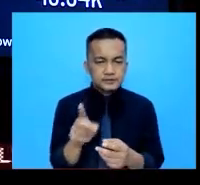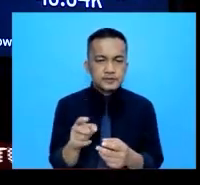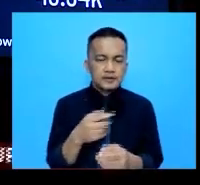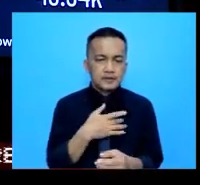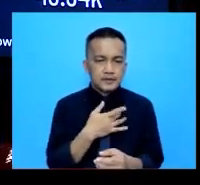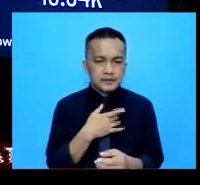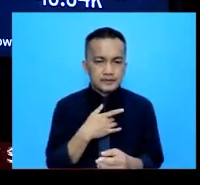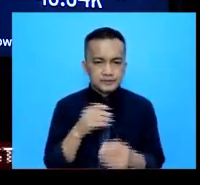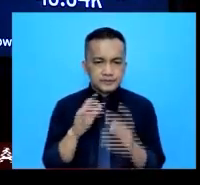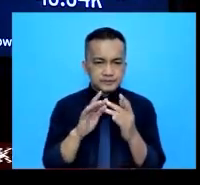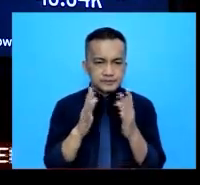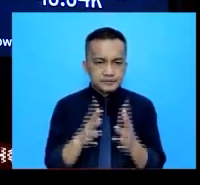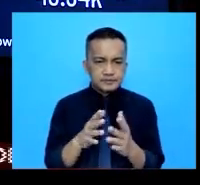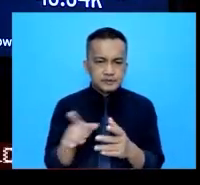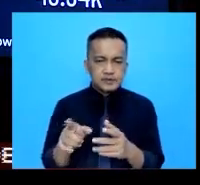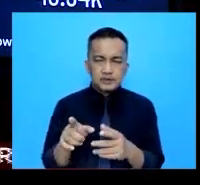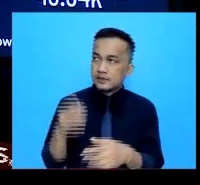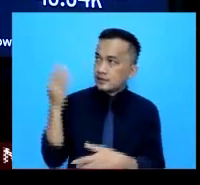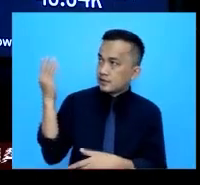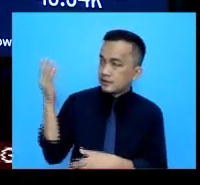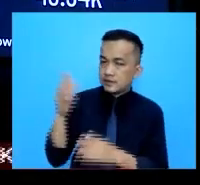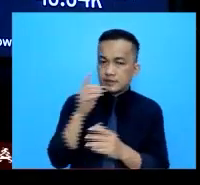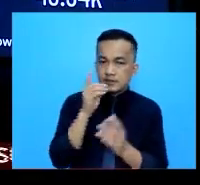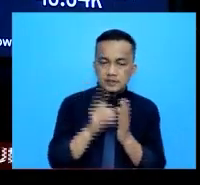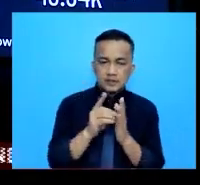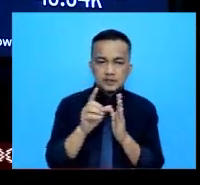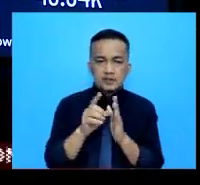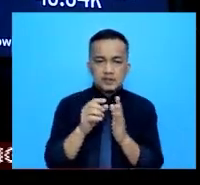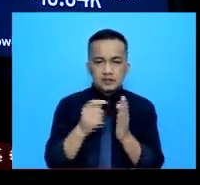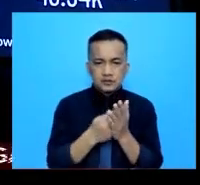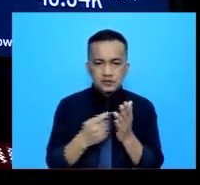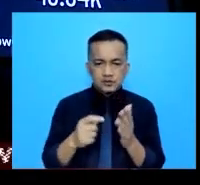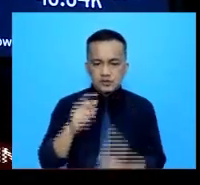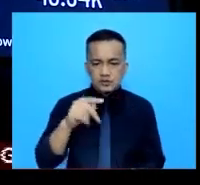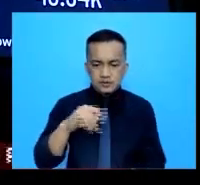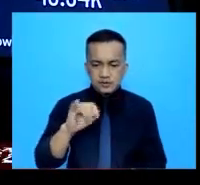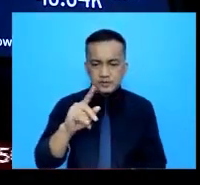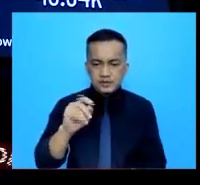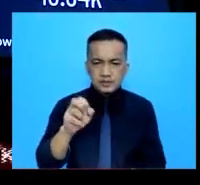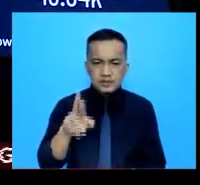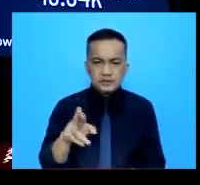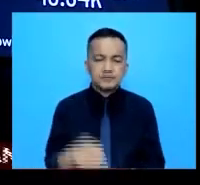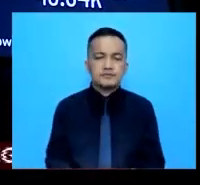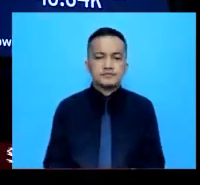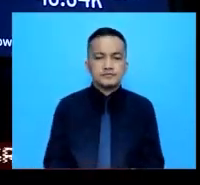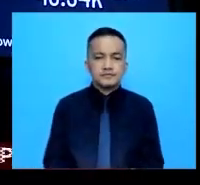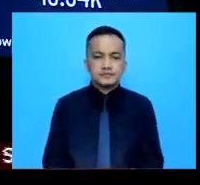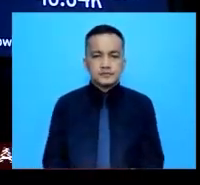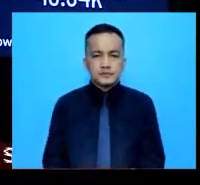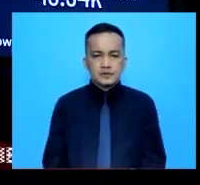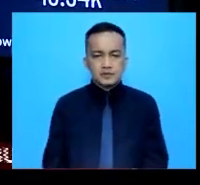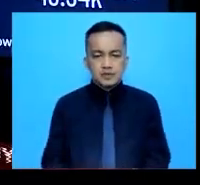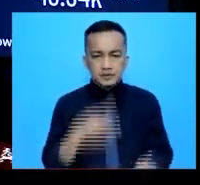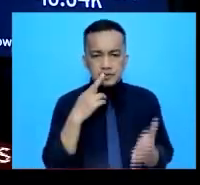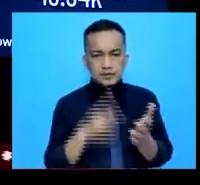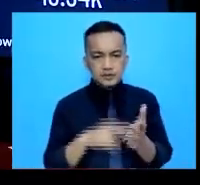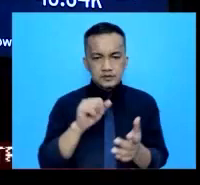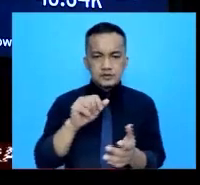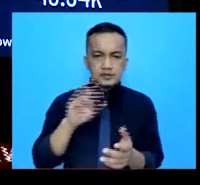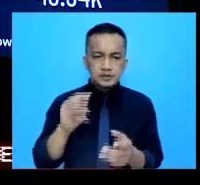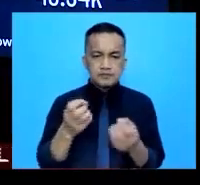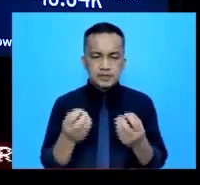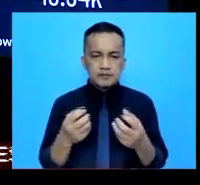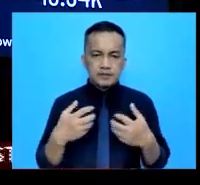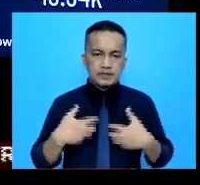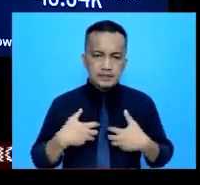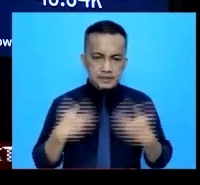ang interactive data listening tool na Sprinklr. Sa pagirehistro po ng SIM card, pinakamarami po ang nagalit.